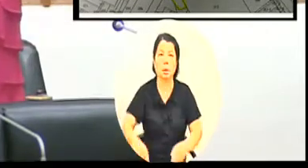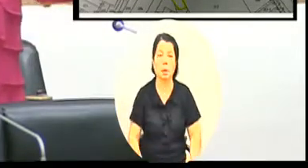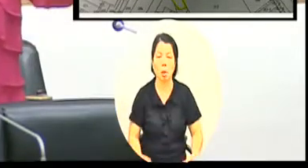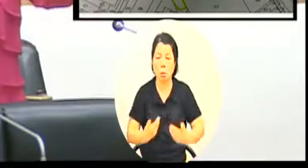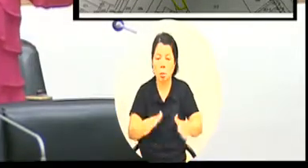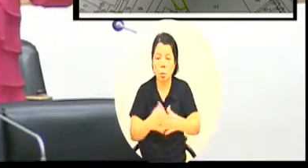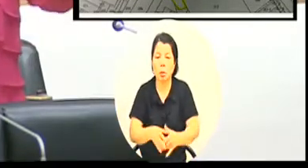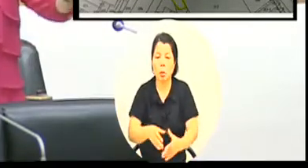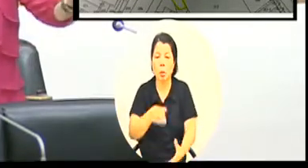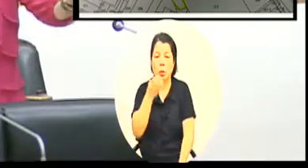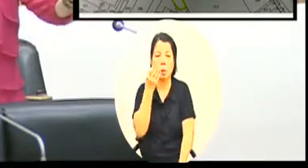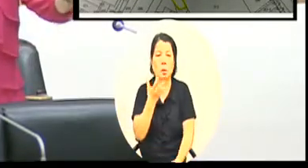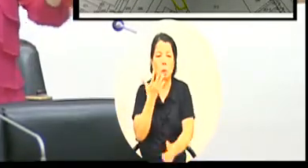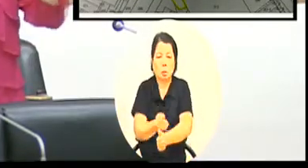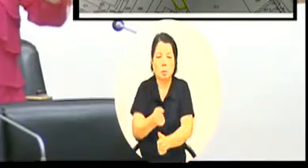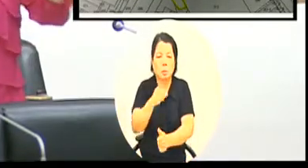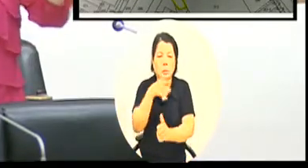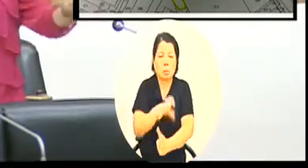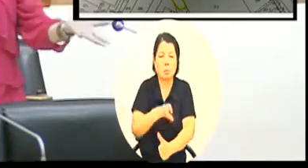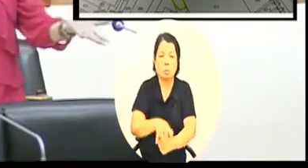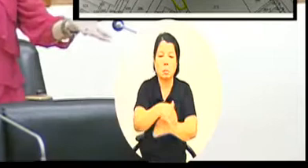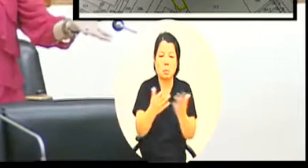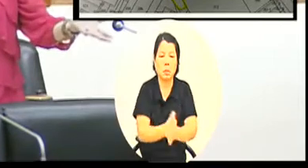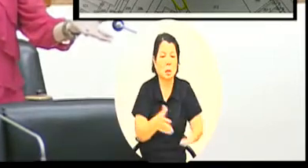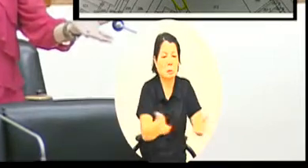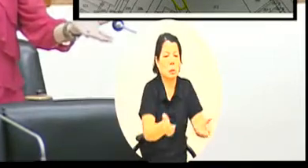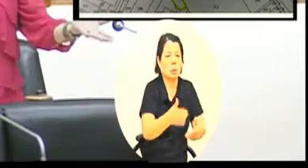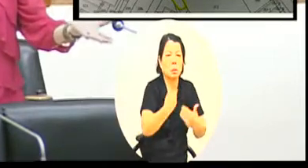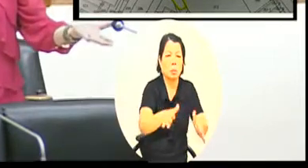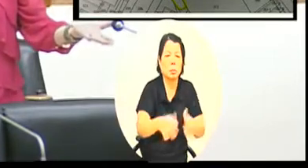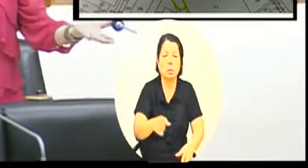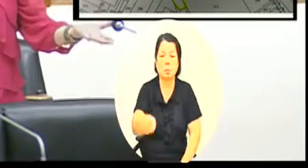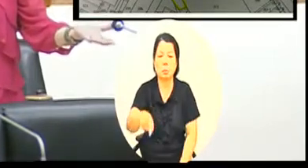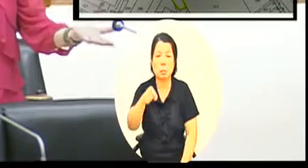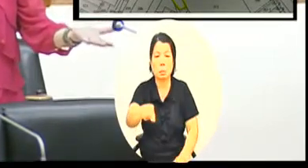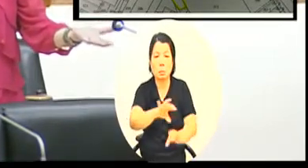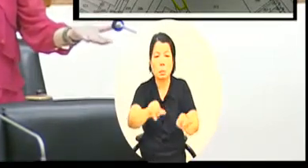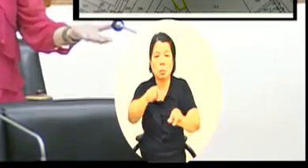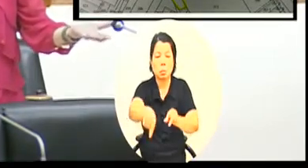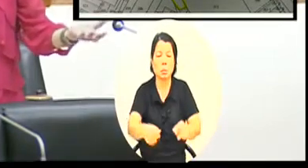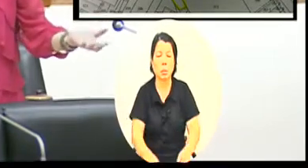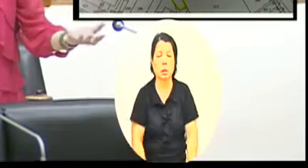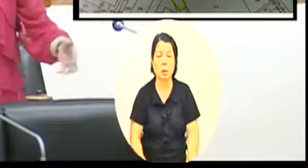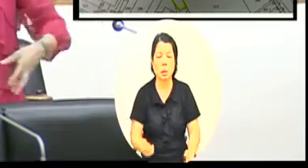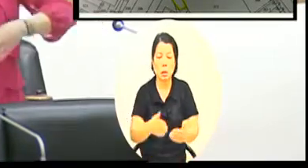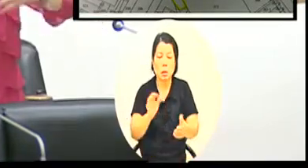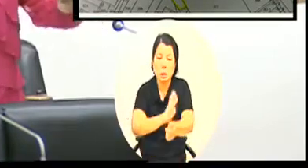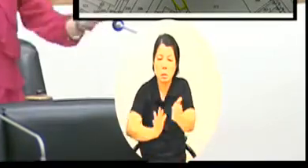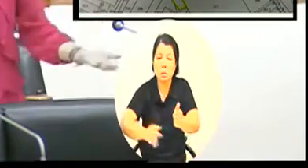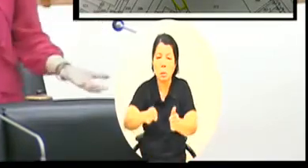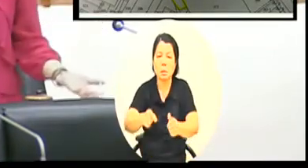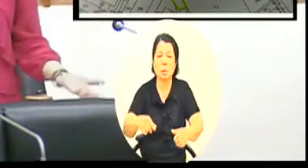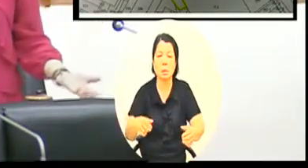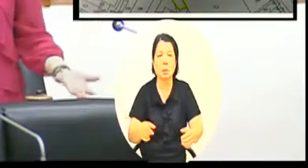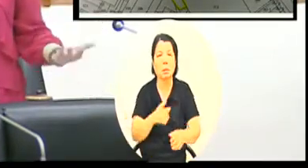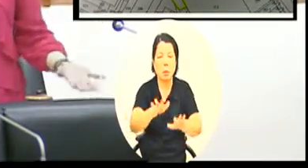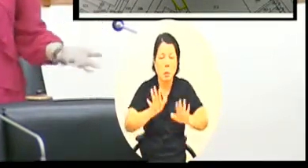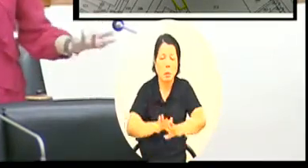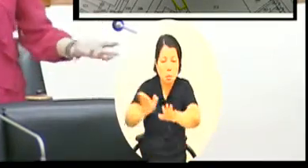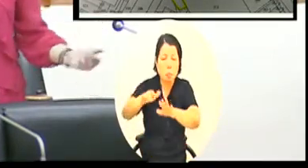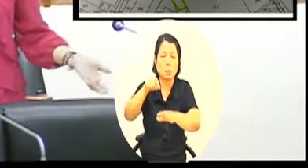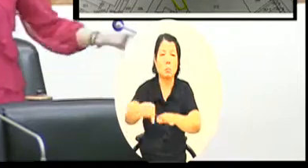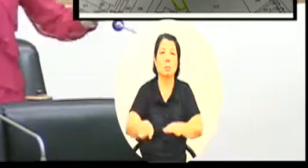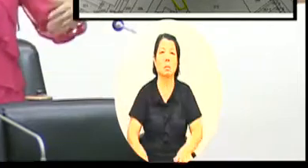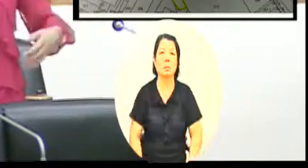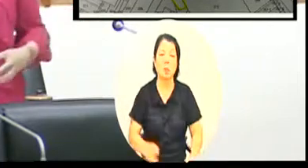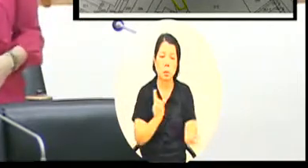位置，然后又不让人家开发，然后避免人家底下造成我们地方的发展的一个阻碍，而且环境的一个脏乱，未来那